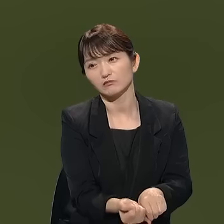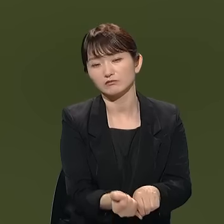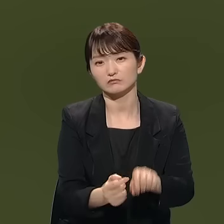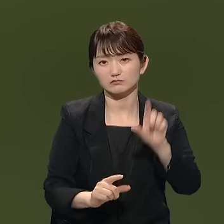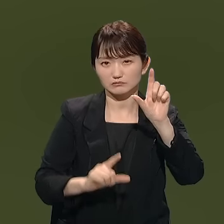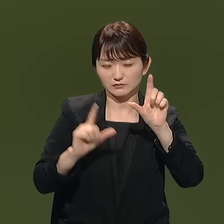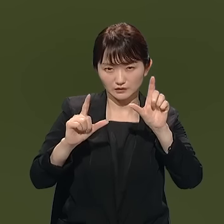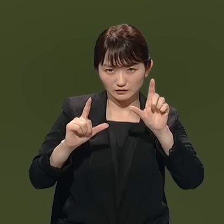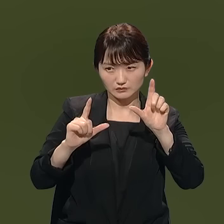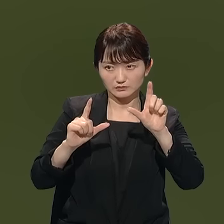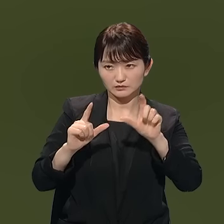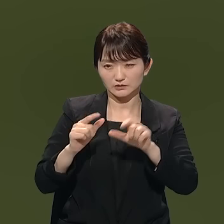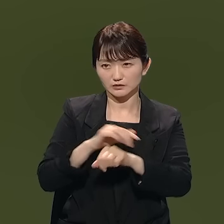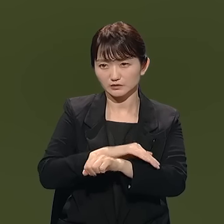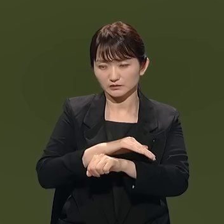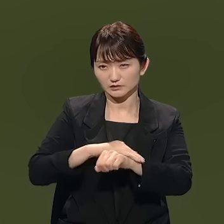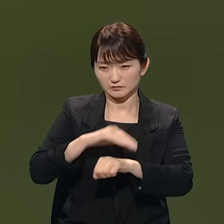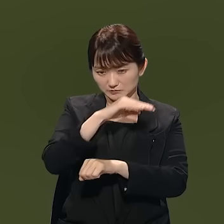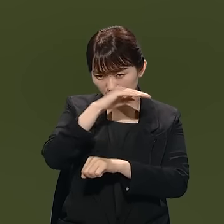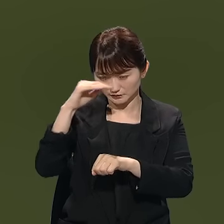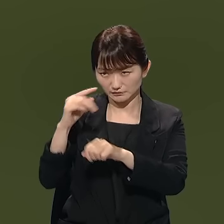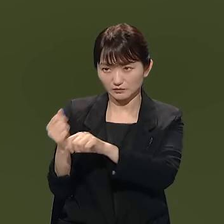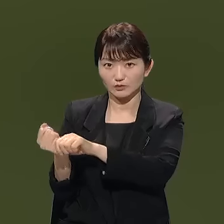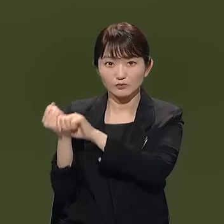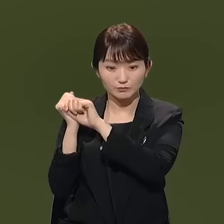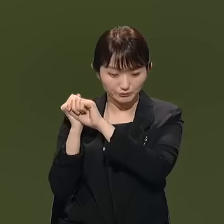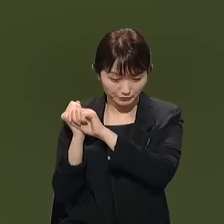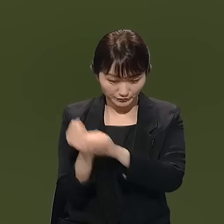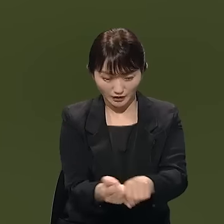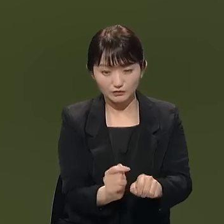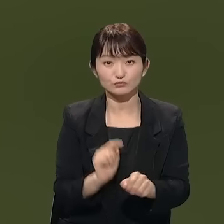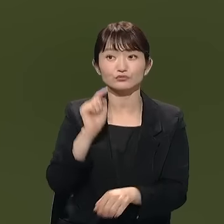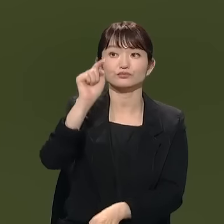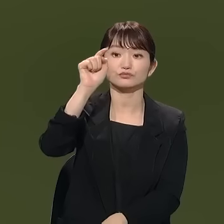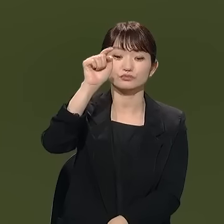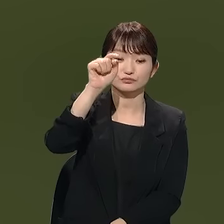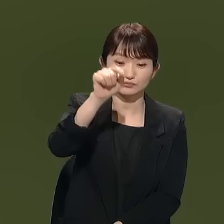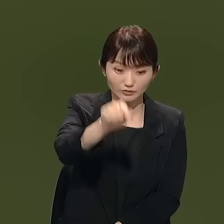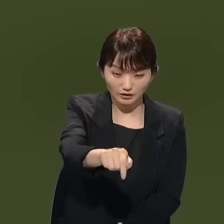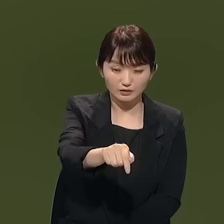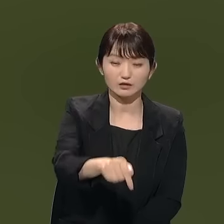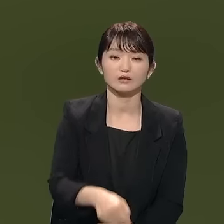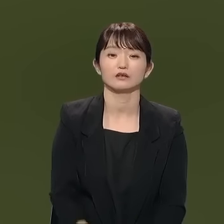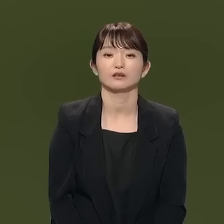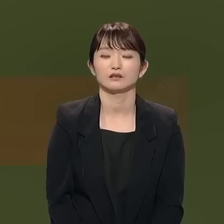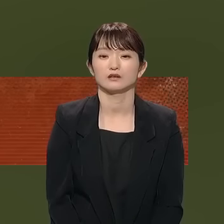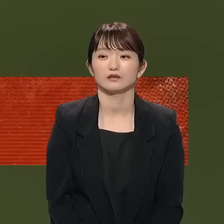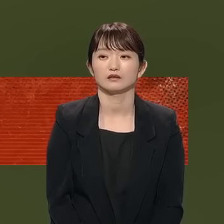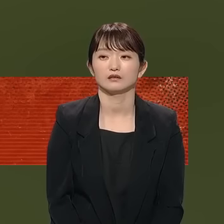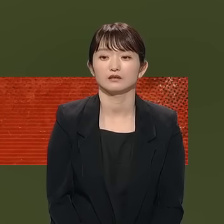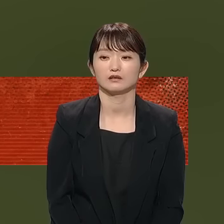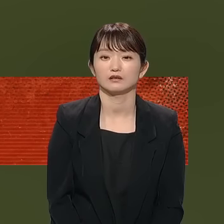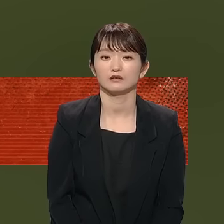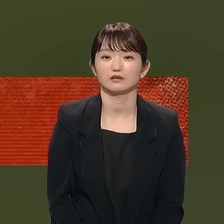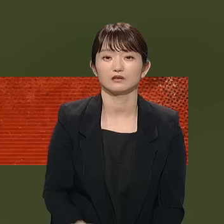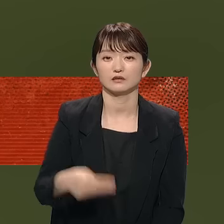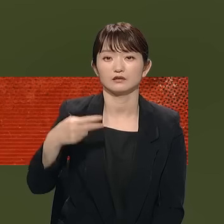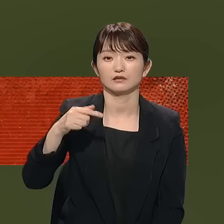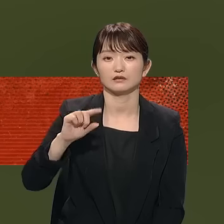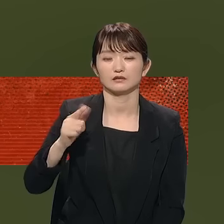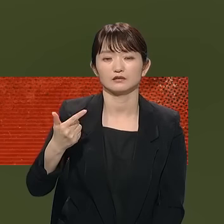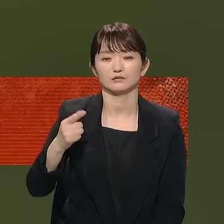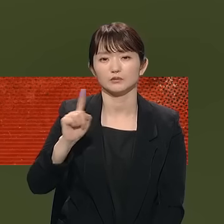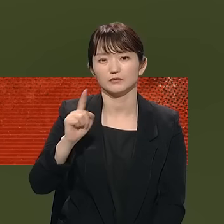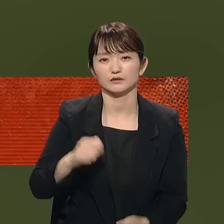잡고 쳤습니다. 난 쳤습니다. 언덕 위로 공을 저렇게 딱 얹어 놓네요. 자, 사반이 오랫동안 먹튀,